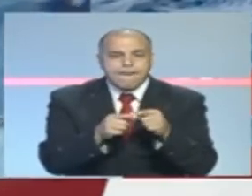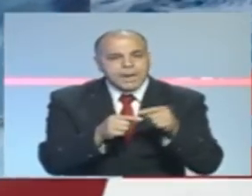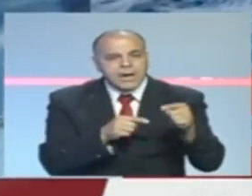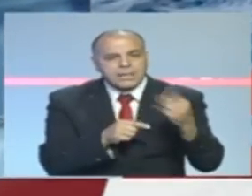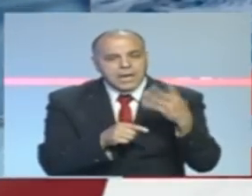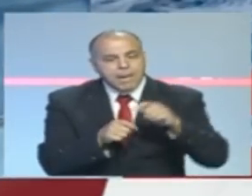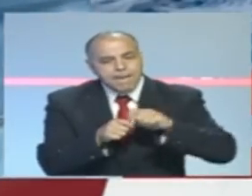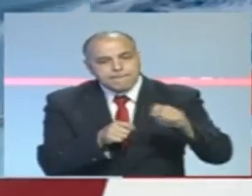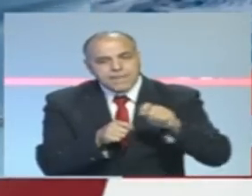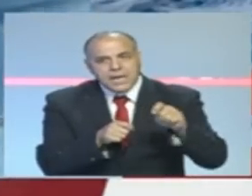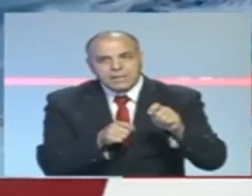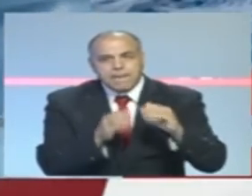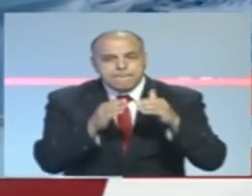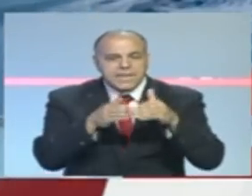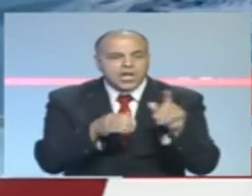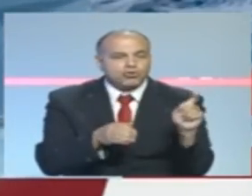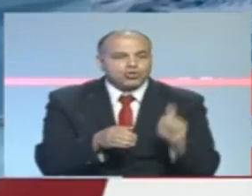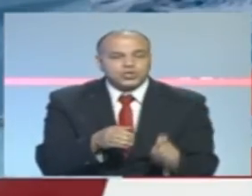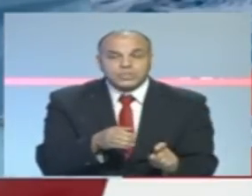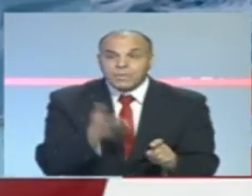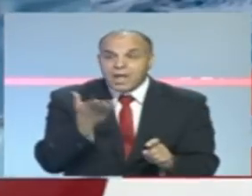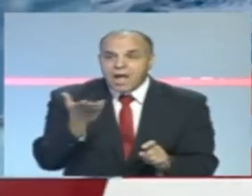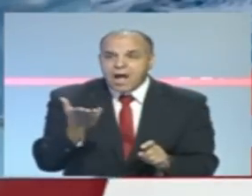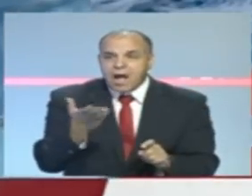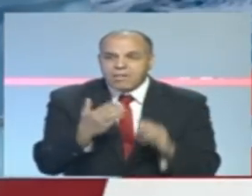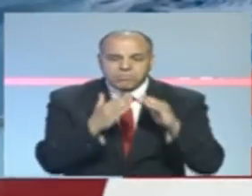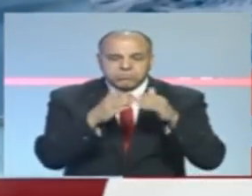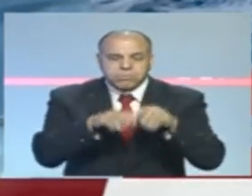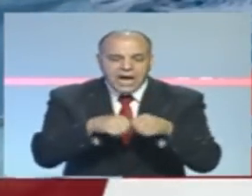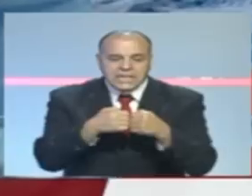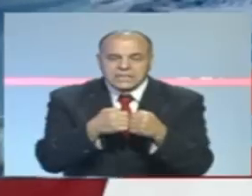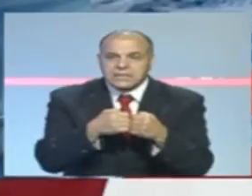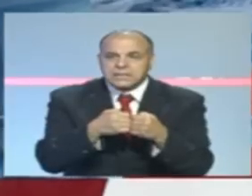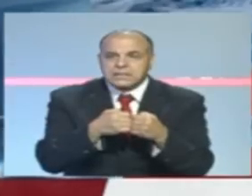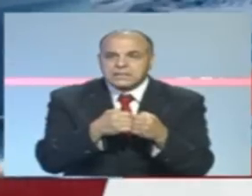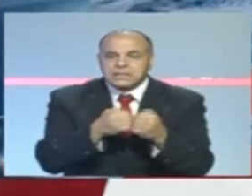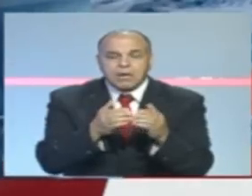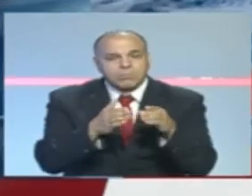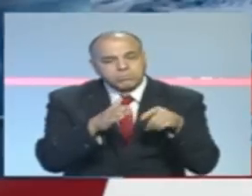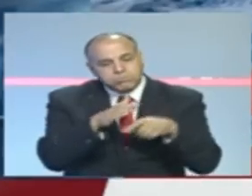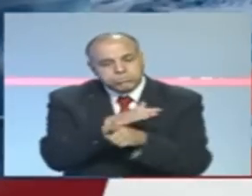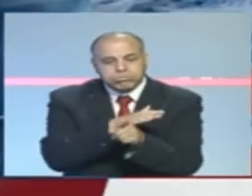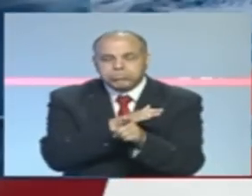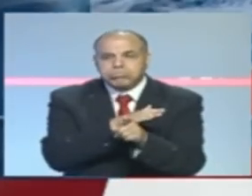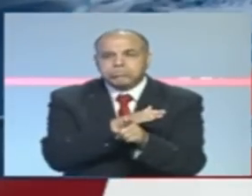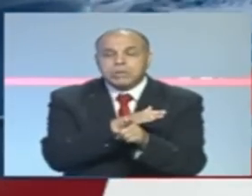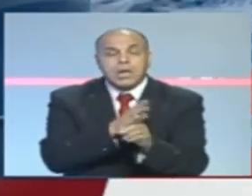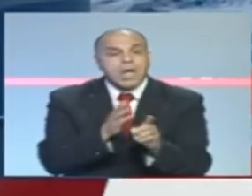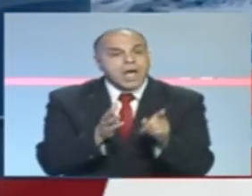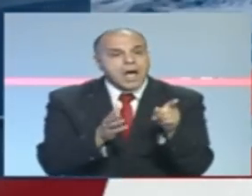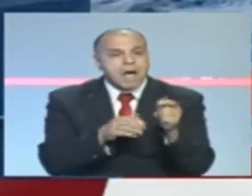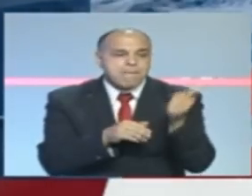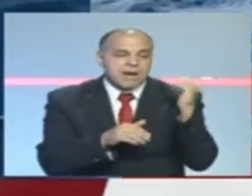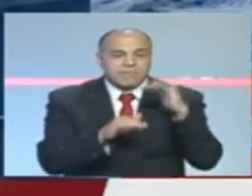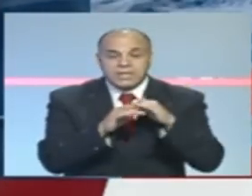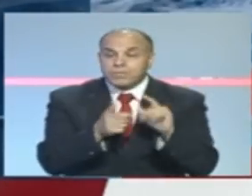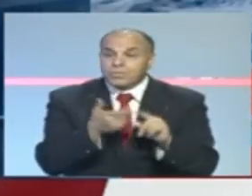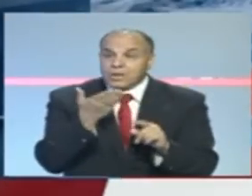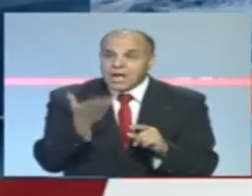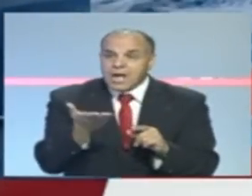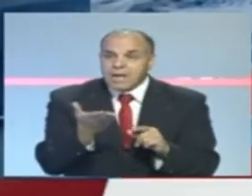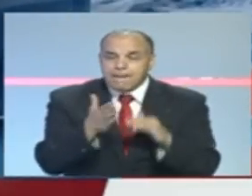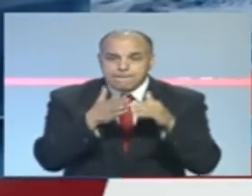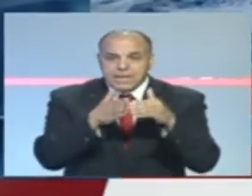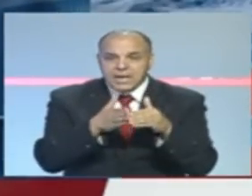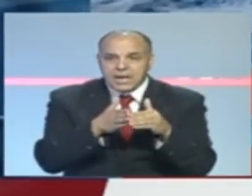اربعه اميال من ميناء جرجيس تعتبر ك بهم بعد ان ابحر في عمليه هجره غير نظاميه ليله امس من